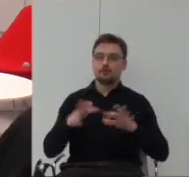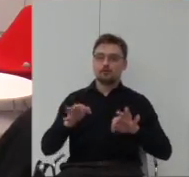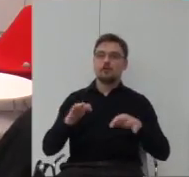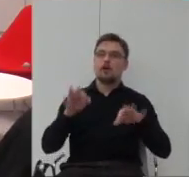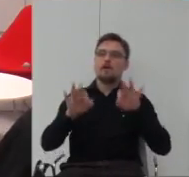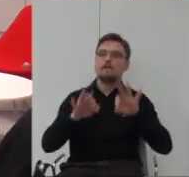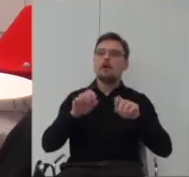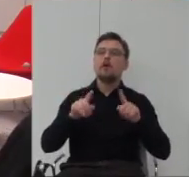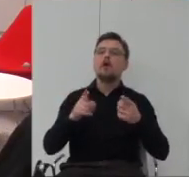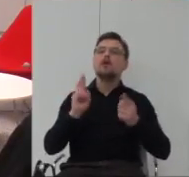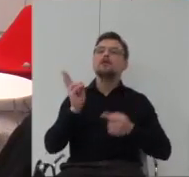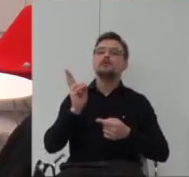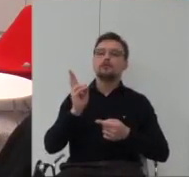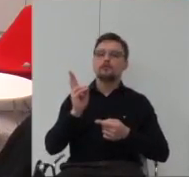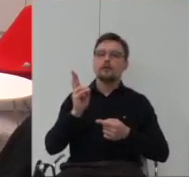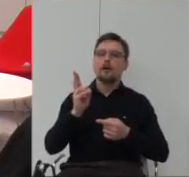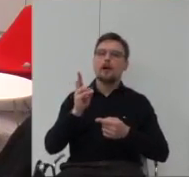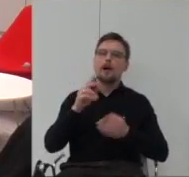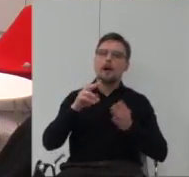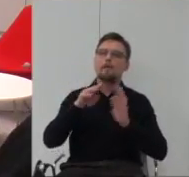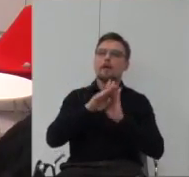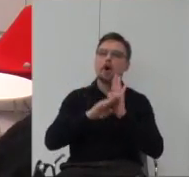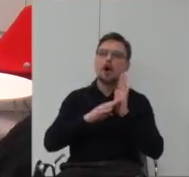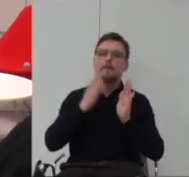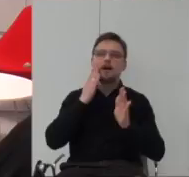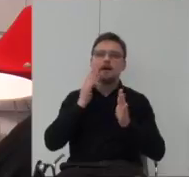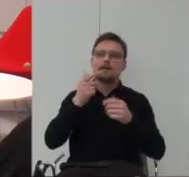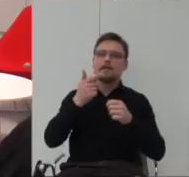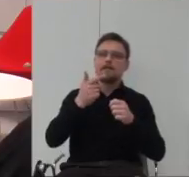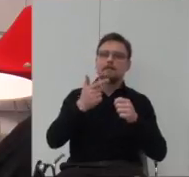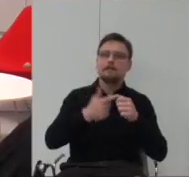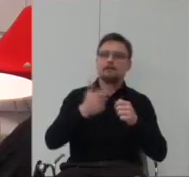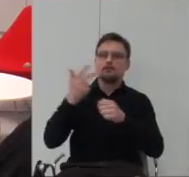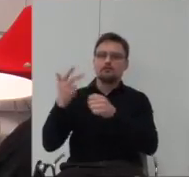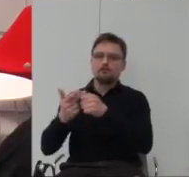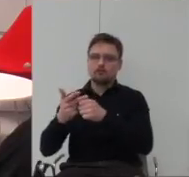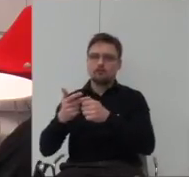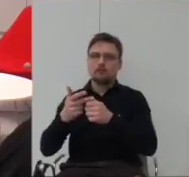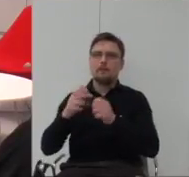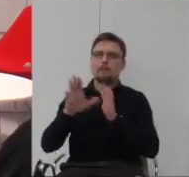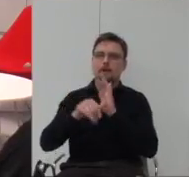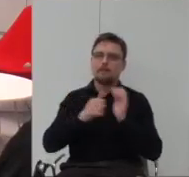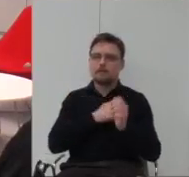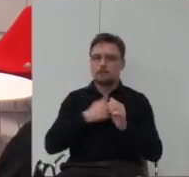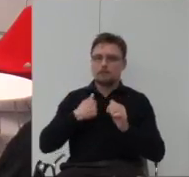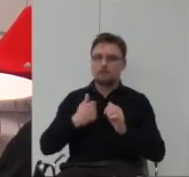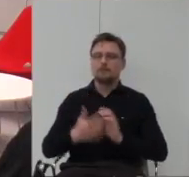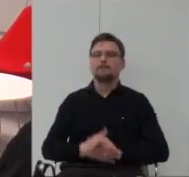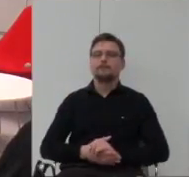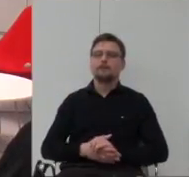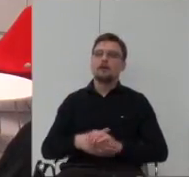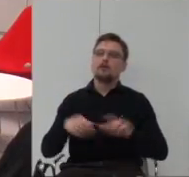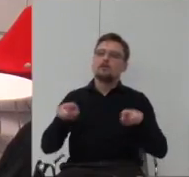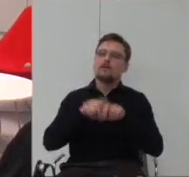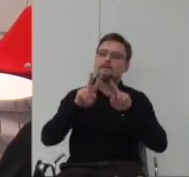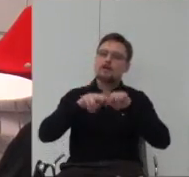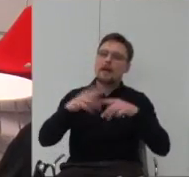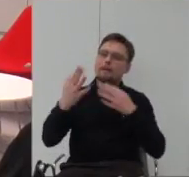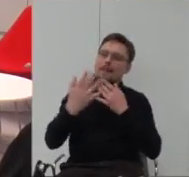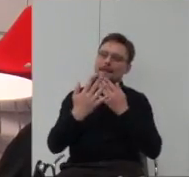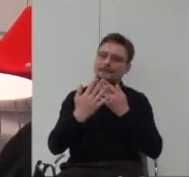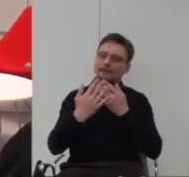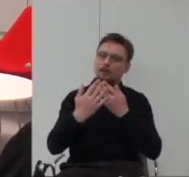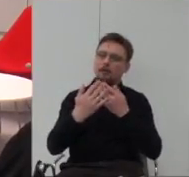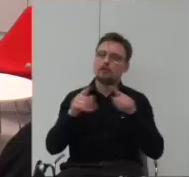różnych stron i organizacji. Samo wydarzenie, organizatorami wydarzenia jest program Mieszkania